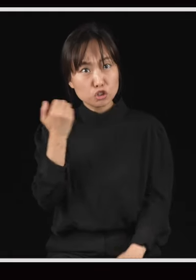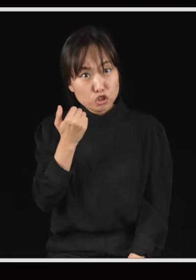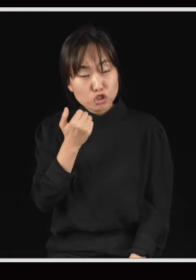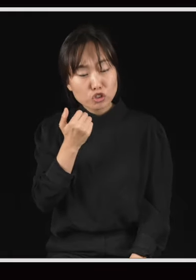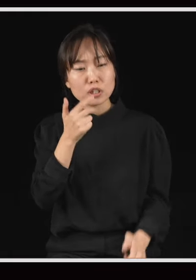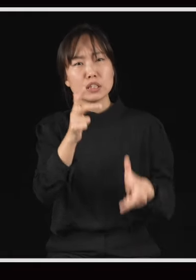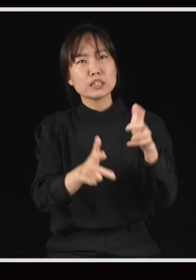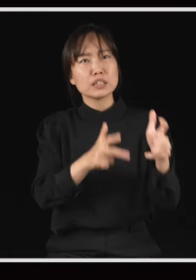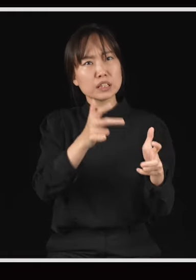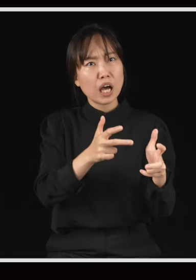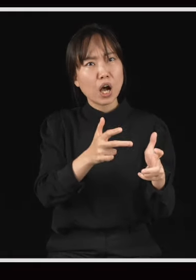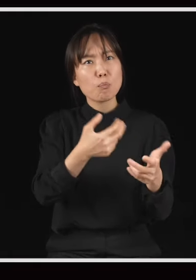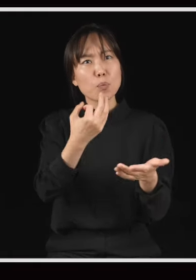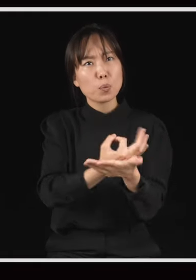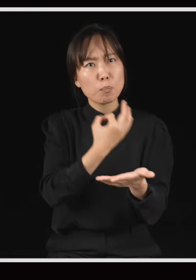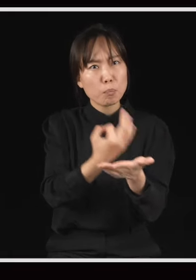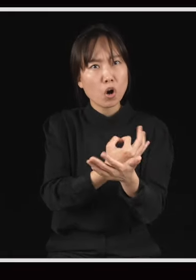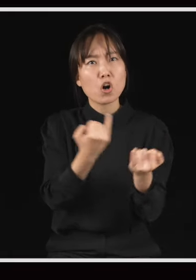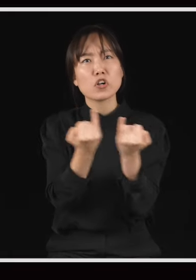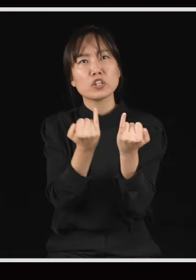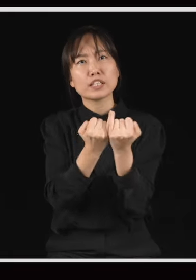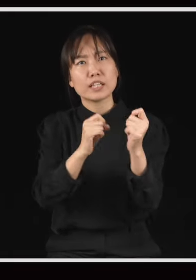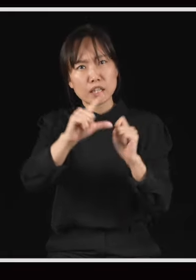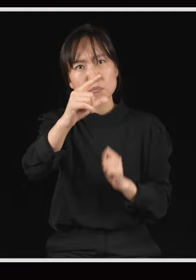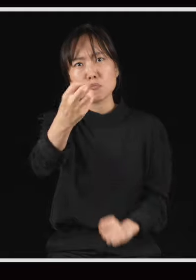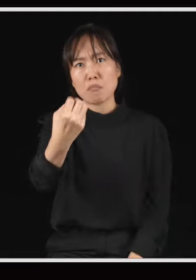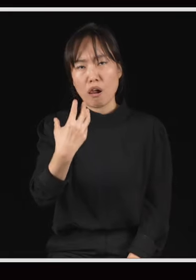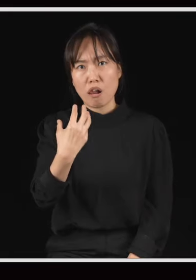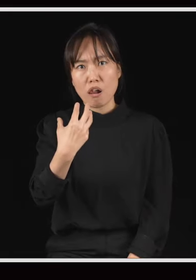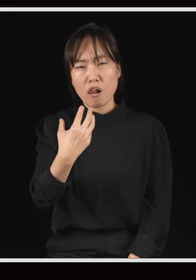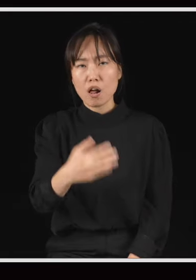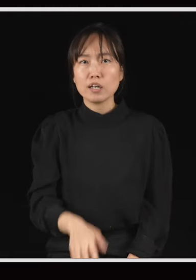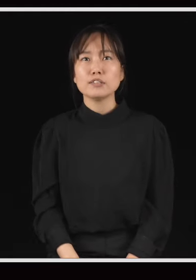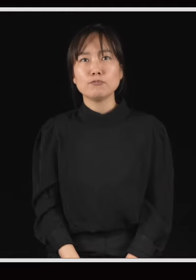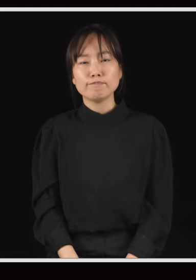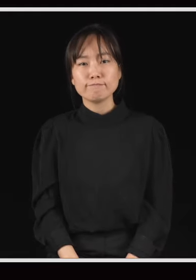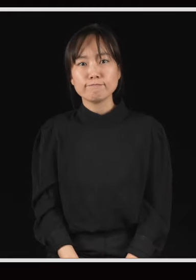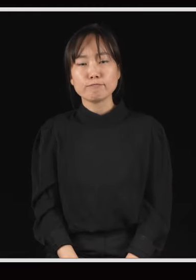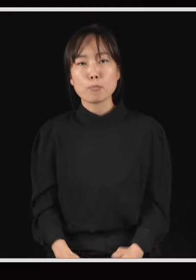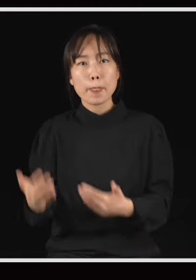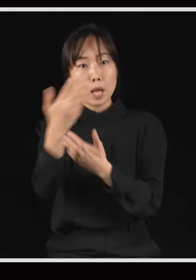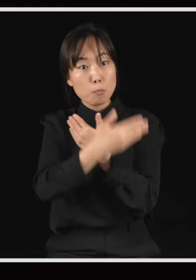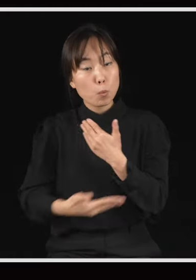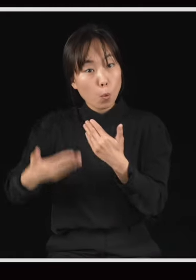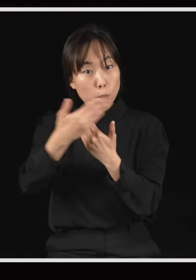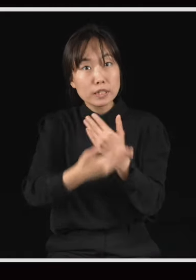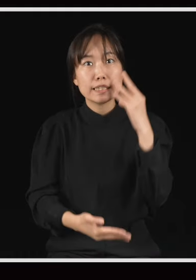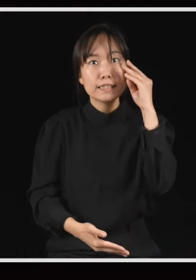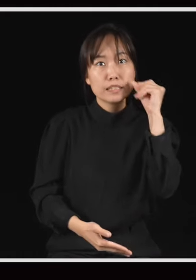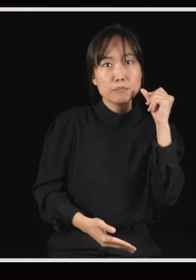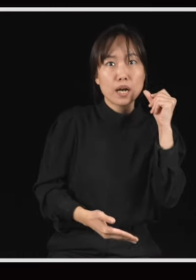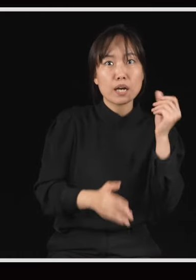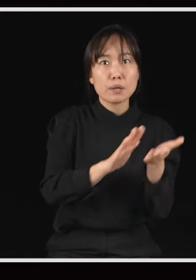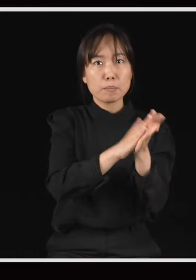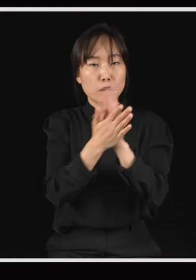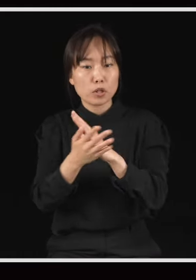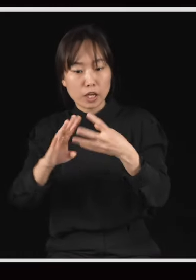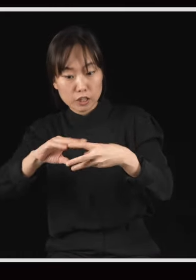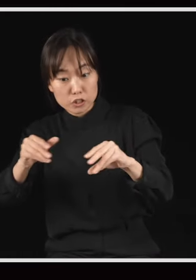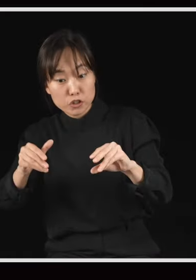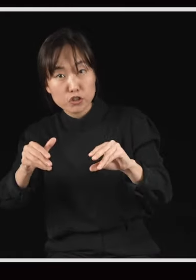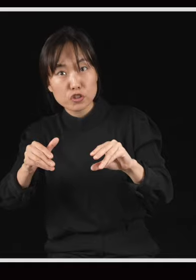많으신 사업하시는 중년에 성공하신 여성분들. 근데 그 체성분을 지방에서 근육으로 바꾸면